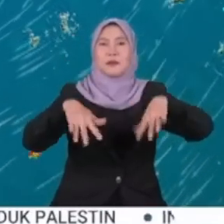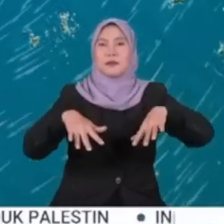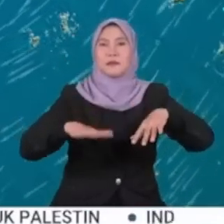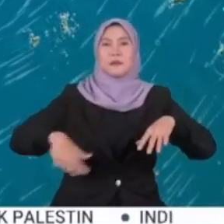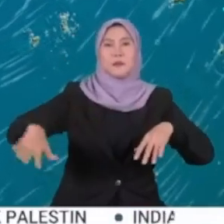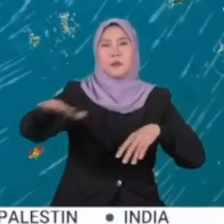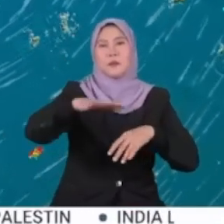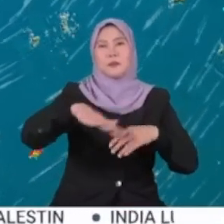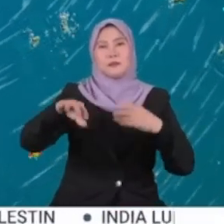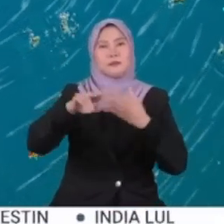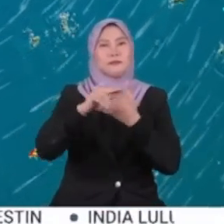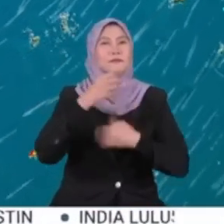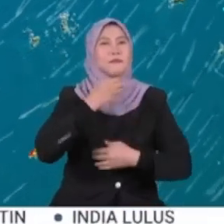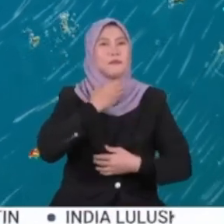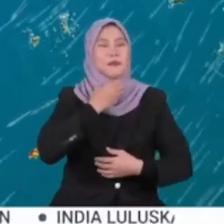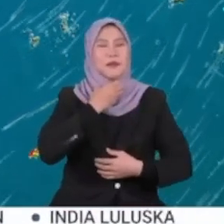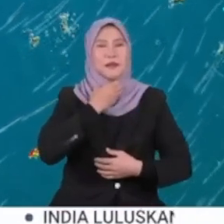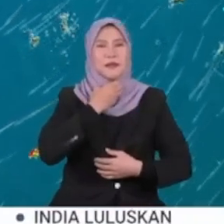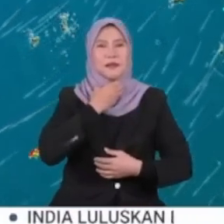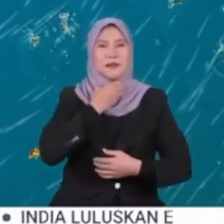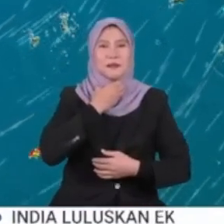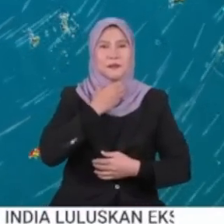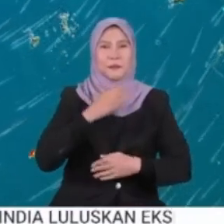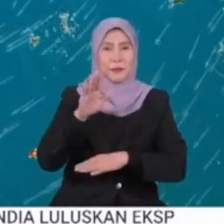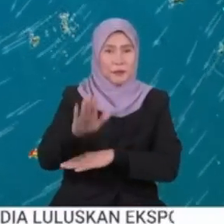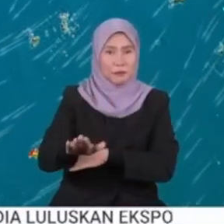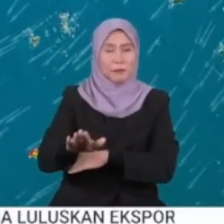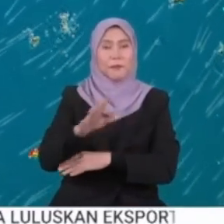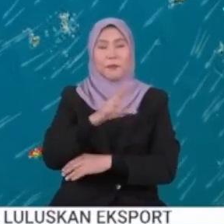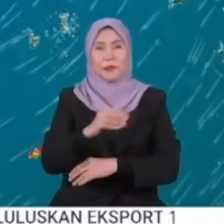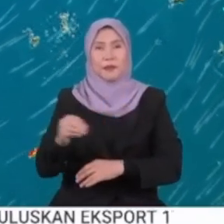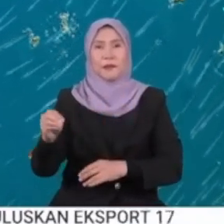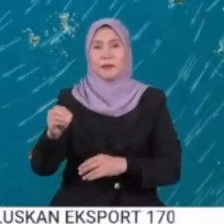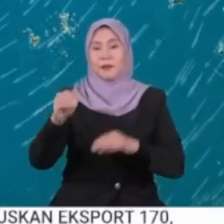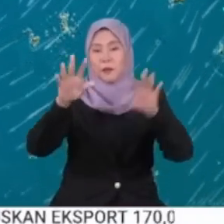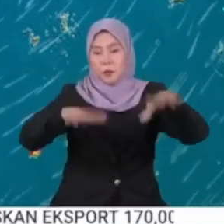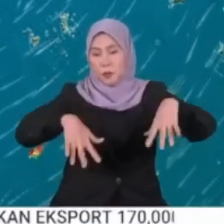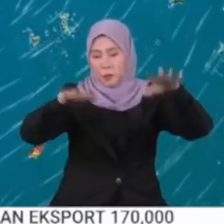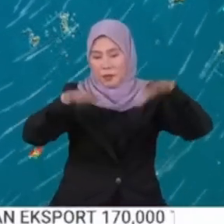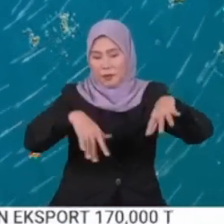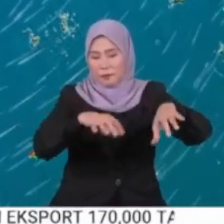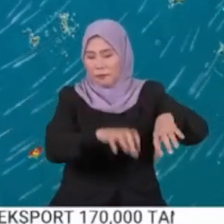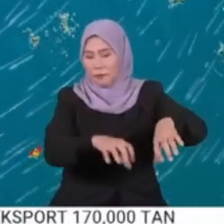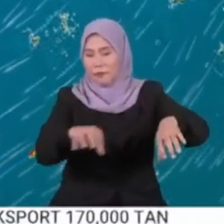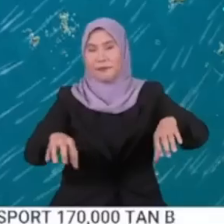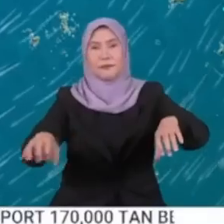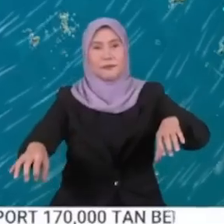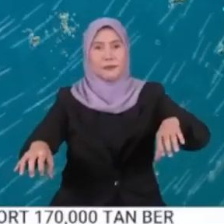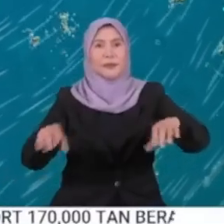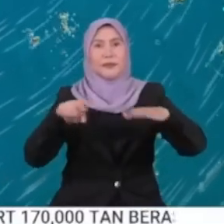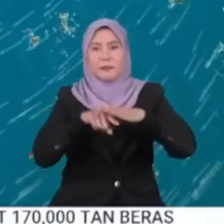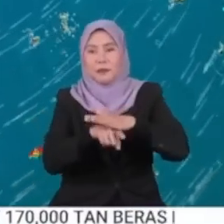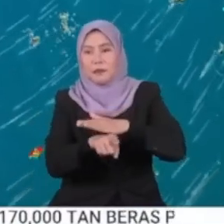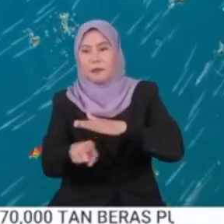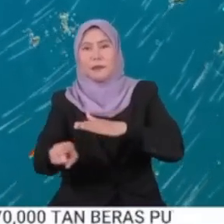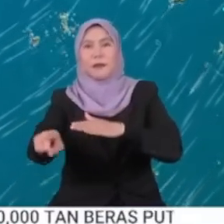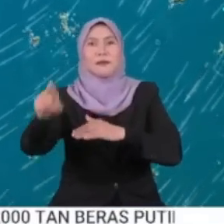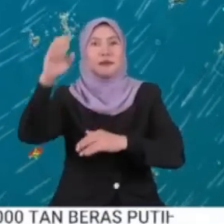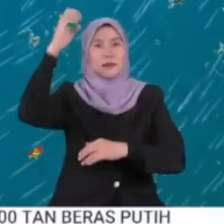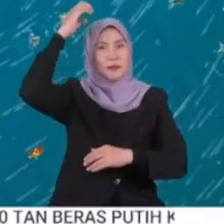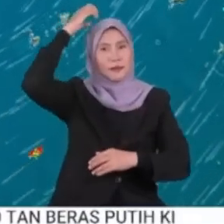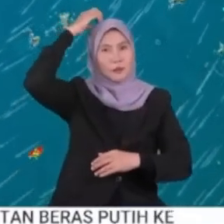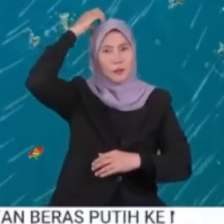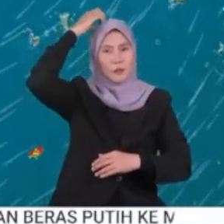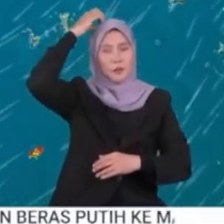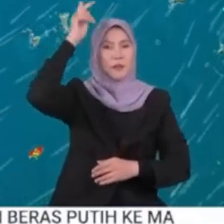hampir keseluruhan negeri Perak pada petang ini. Dan hujan dilihat di satu dua tempat terutamanya melibatkan kawasan pedalaman negeri